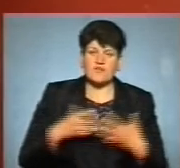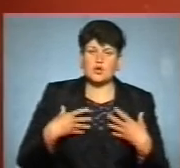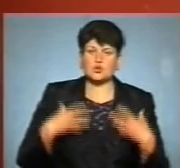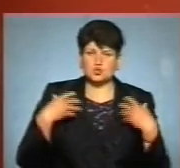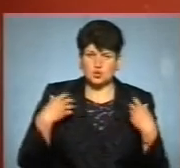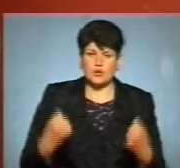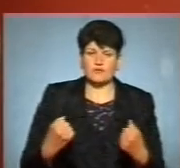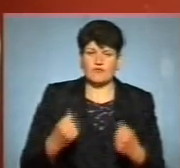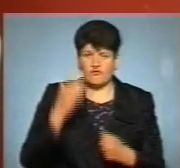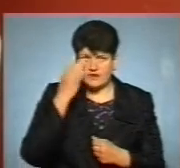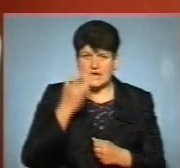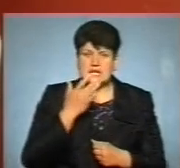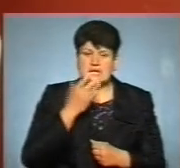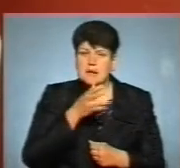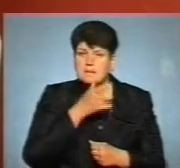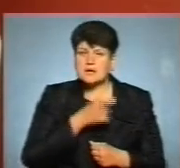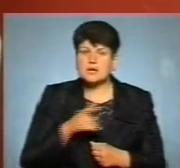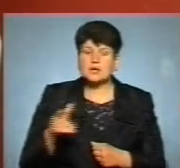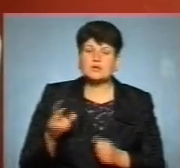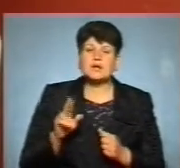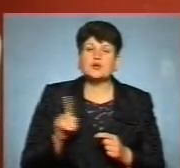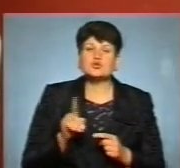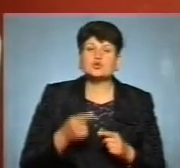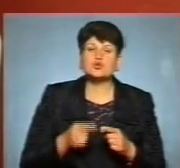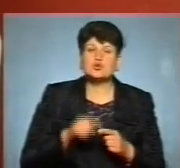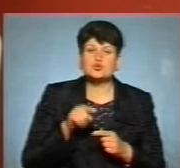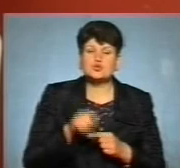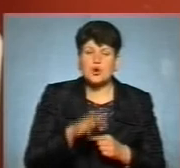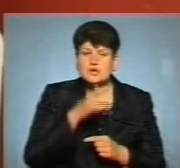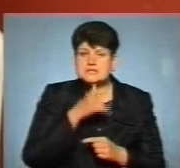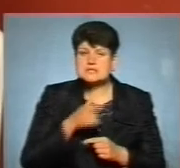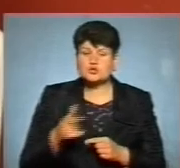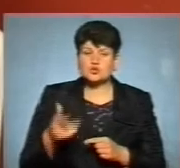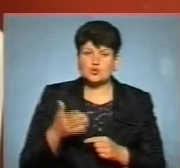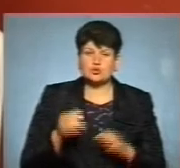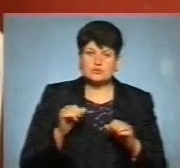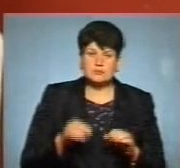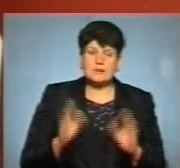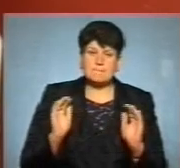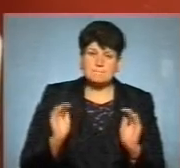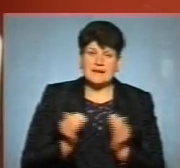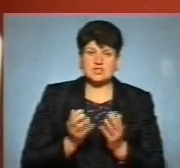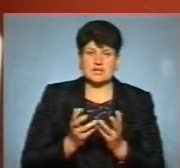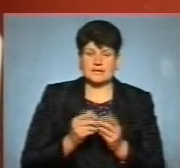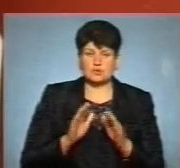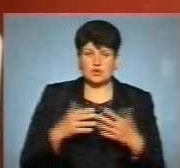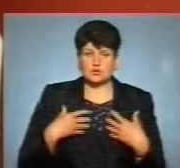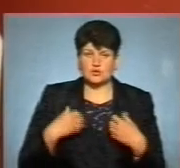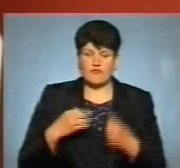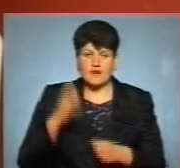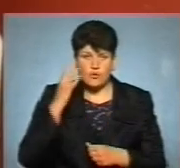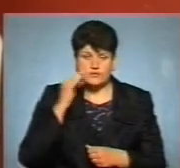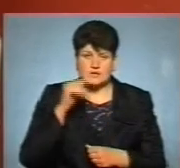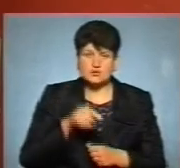у літній період. Як щодо цього сезону, ймовірно, все ж таки менша кількість буде оздоровлено, оскільки враховуючи те, що